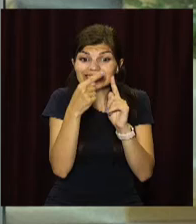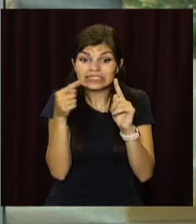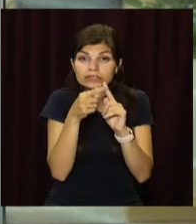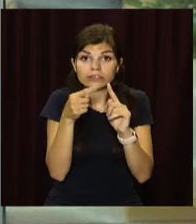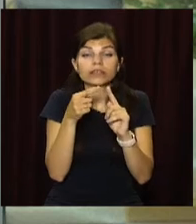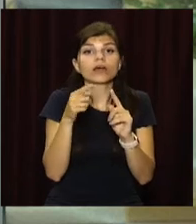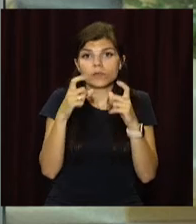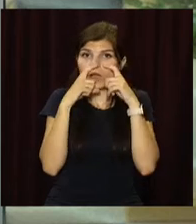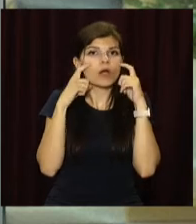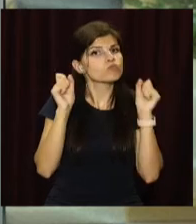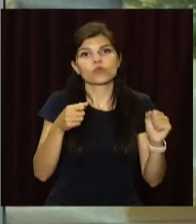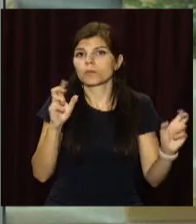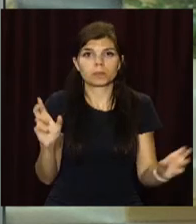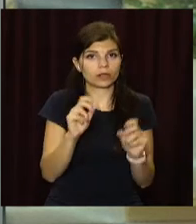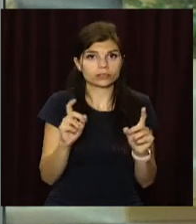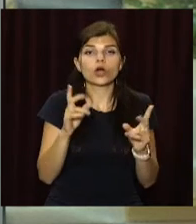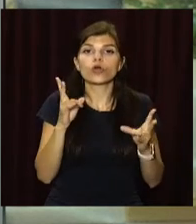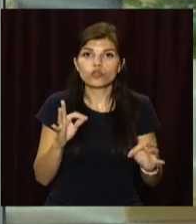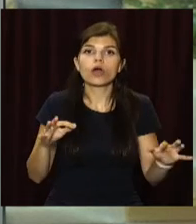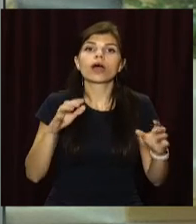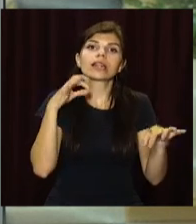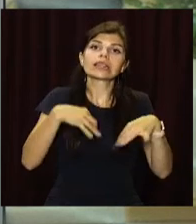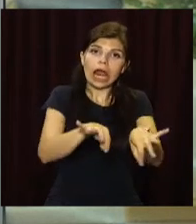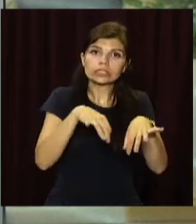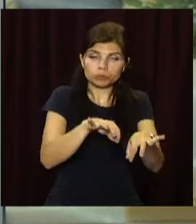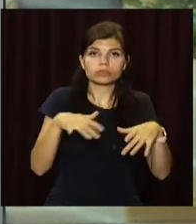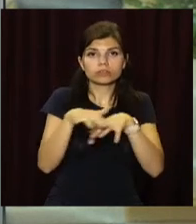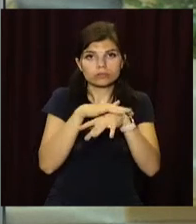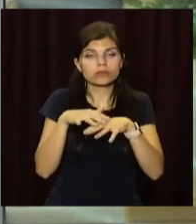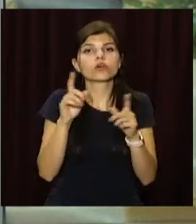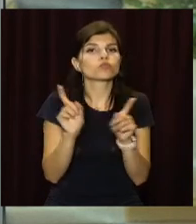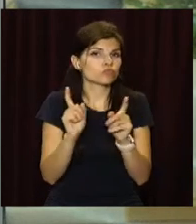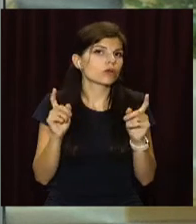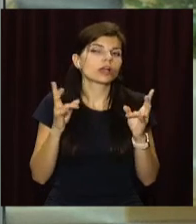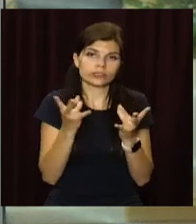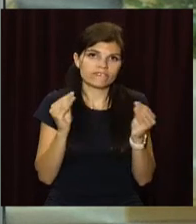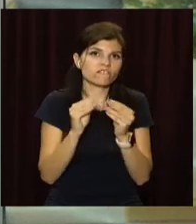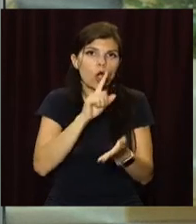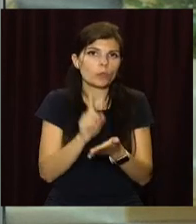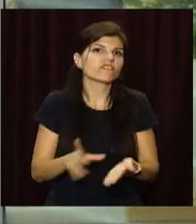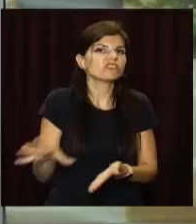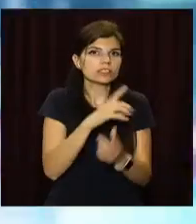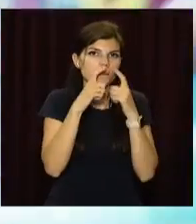можуть маски не носити. Втім, у громадському транспорті засоби захисту обов'язкові для всіх.